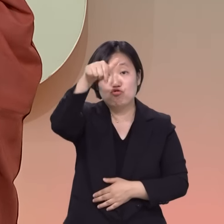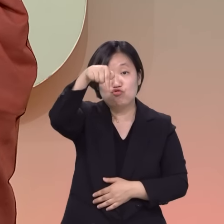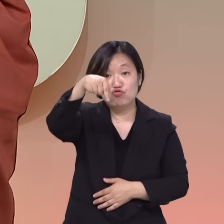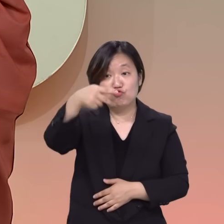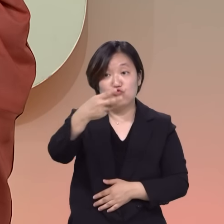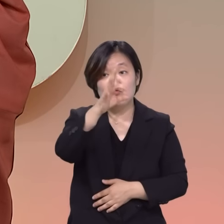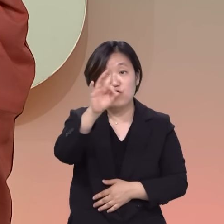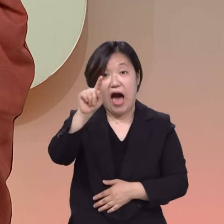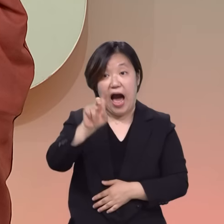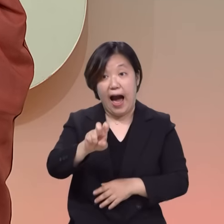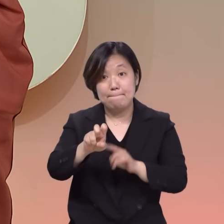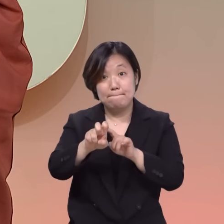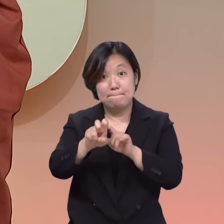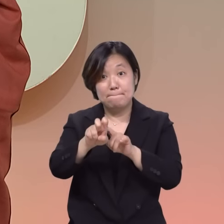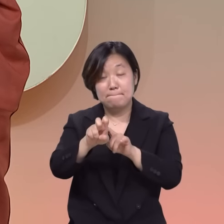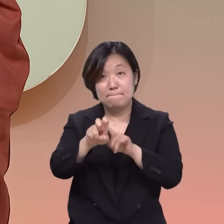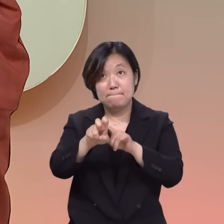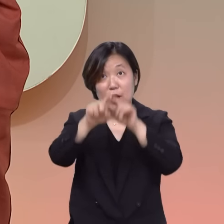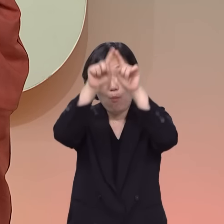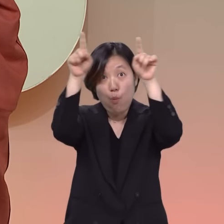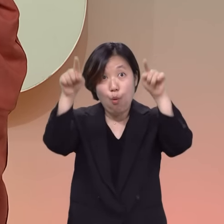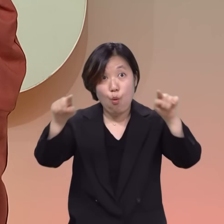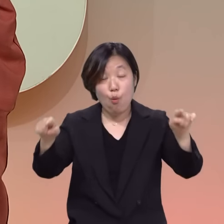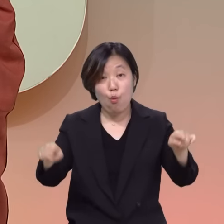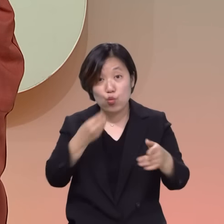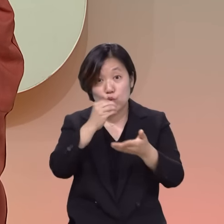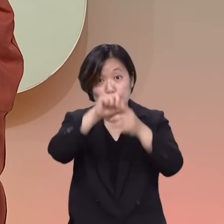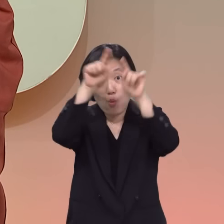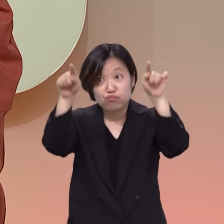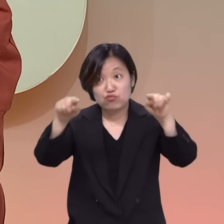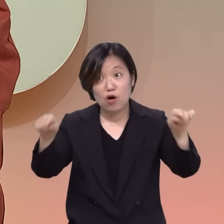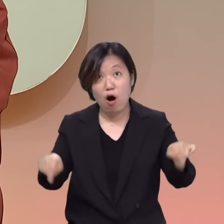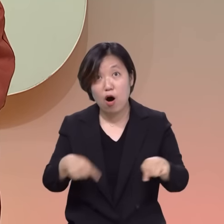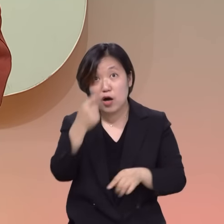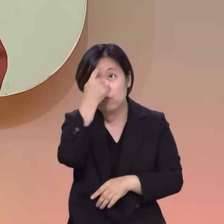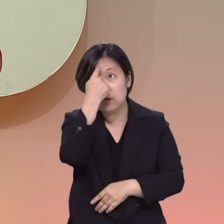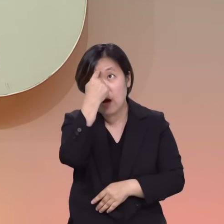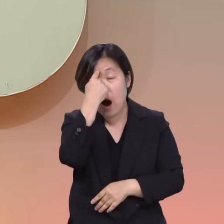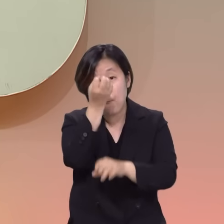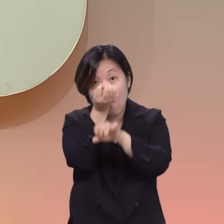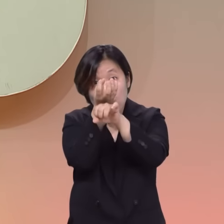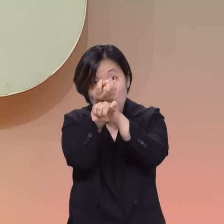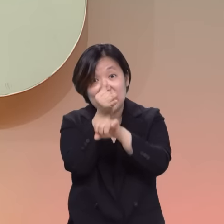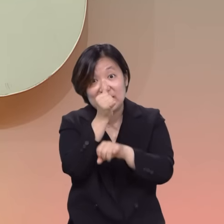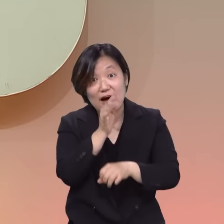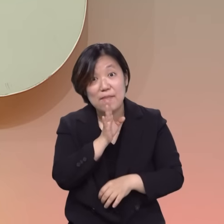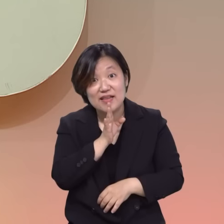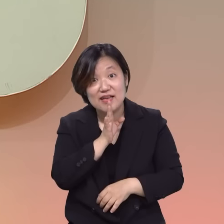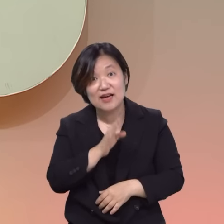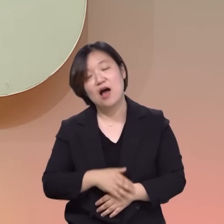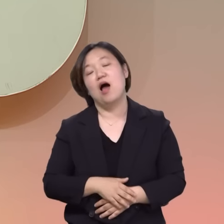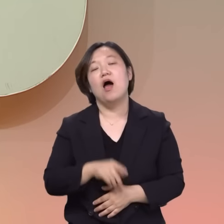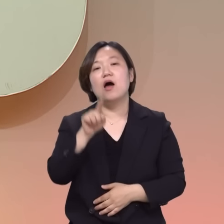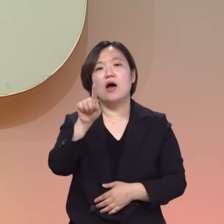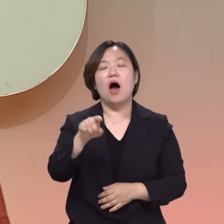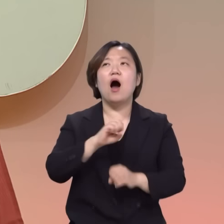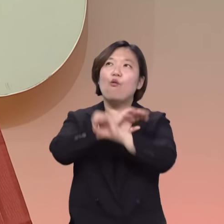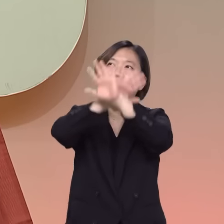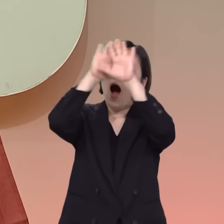부처님이요 미간에 뭐 보석 같은 거 이렇게 이제 박혀 있지 않습니까 관세음보살님이